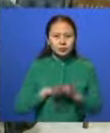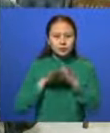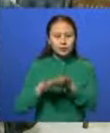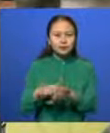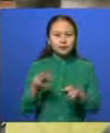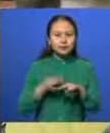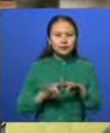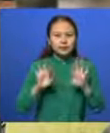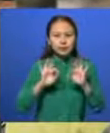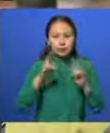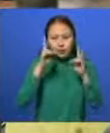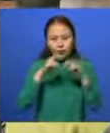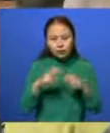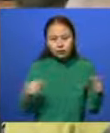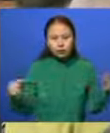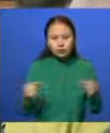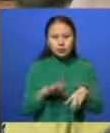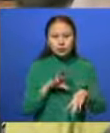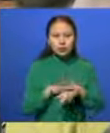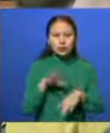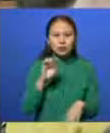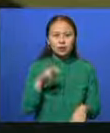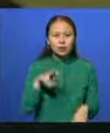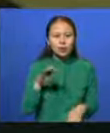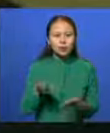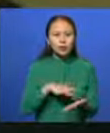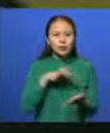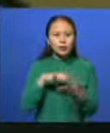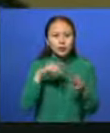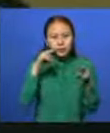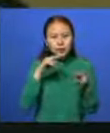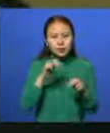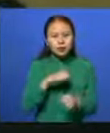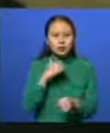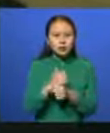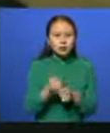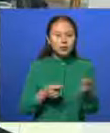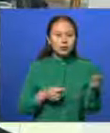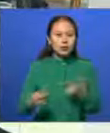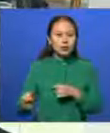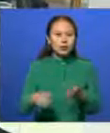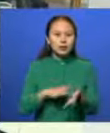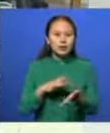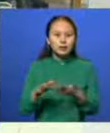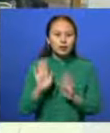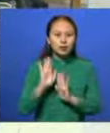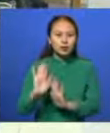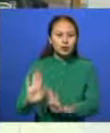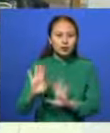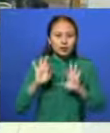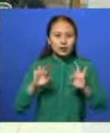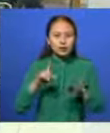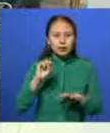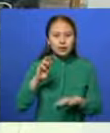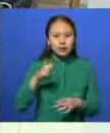түсіріпті. Құзырлы орган тексере келе облыстық сәулет қала құрылысын бақылау департаменті басшысының міндетін атқарушы мен қала әкімі орынбасарының